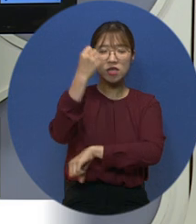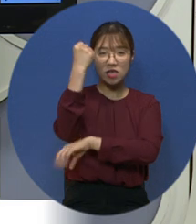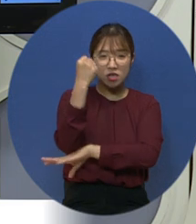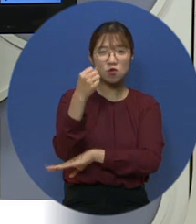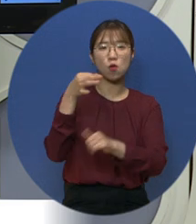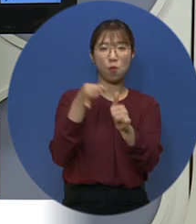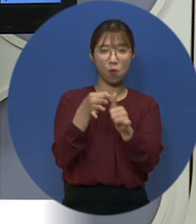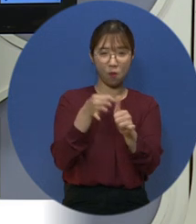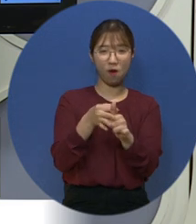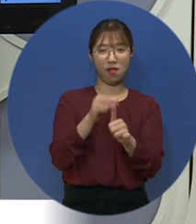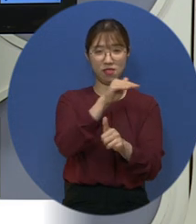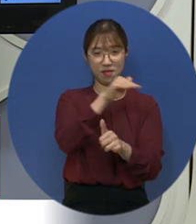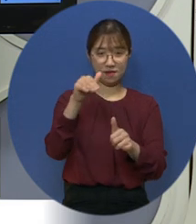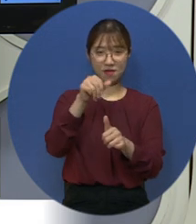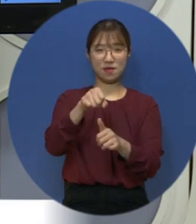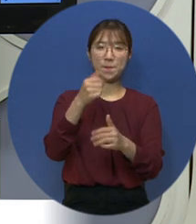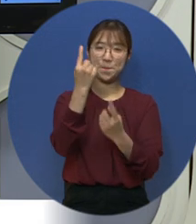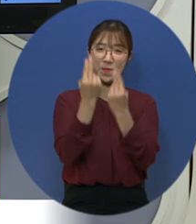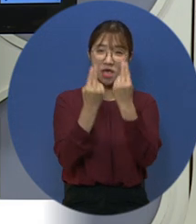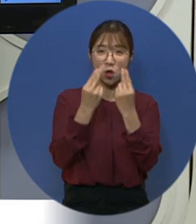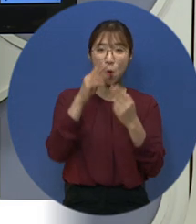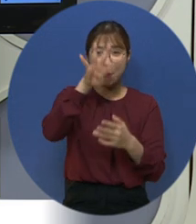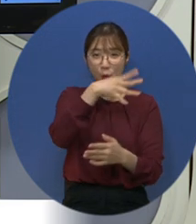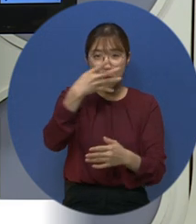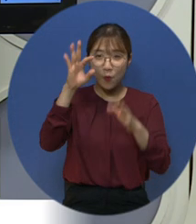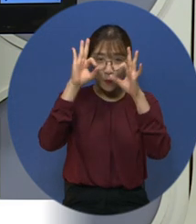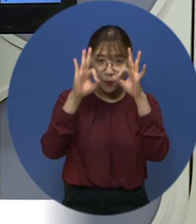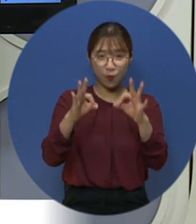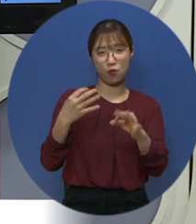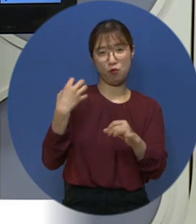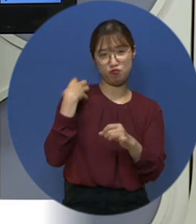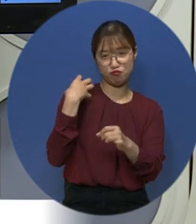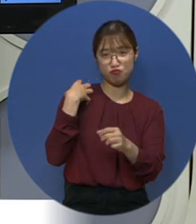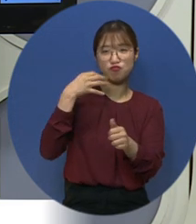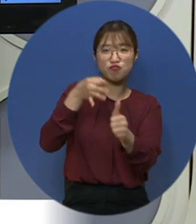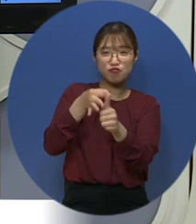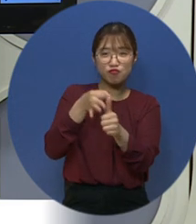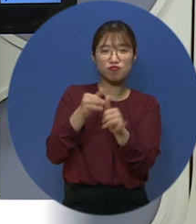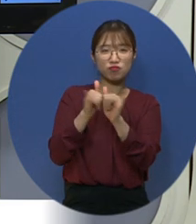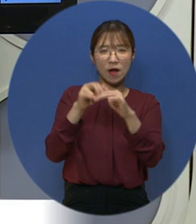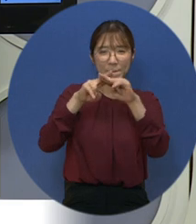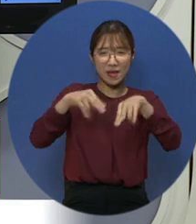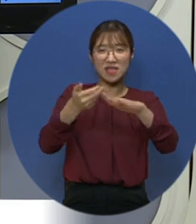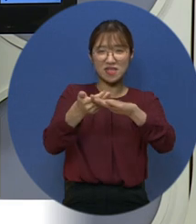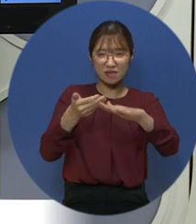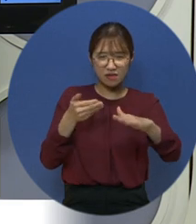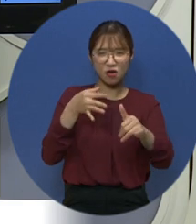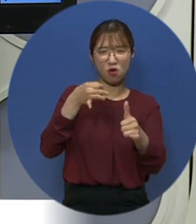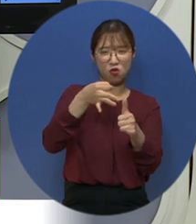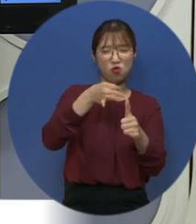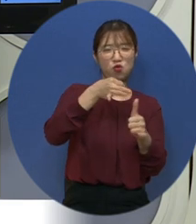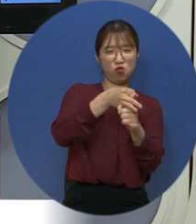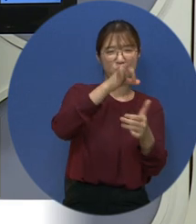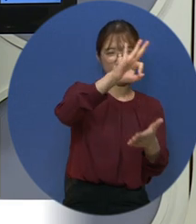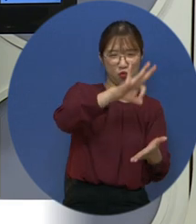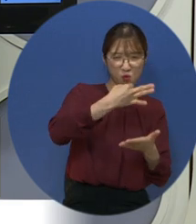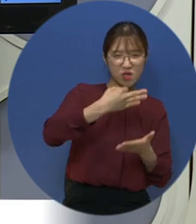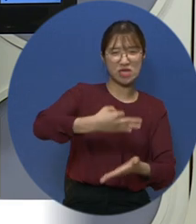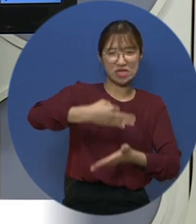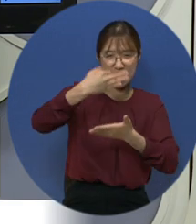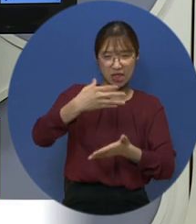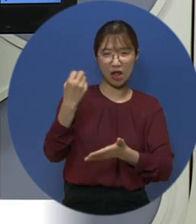대상자 선정기준 비교 표를 살펴보면 부양 의무자 기준 폐지 전에는 대상자의 소득과 재산 인